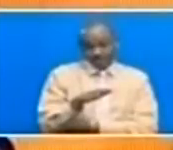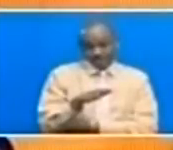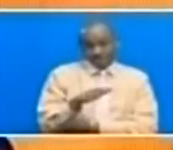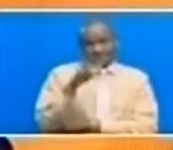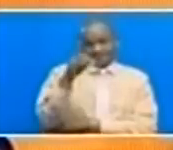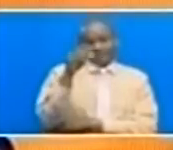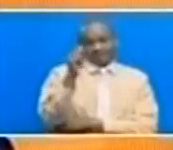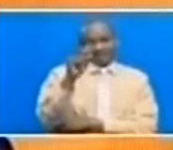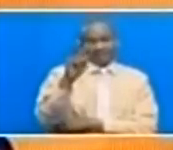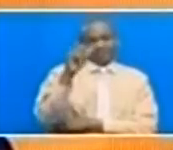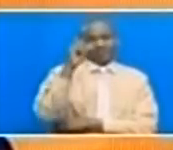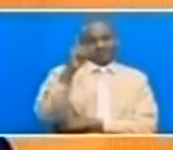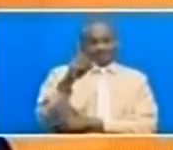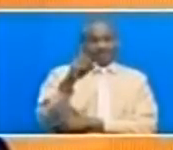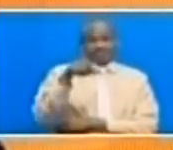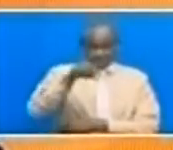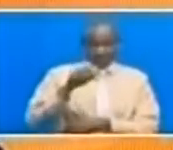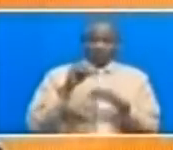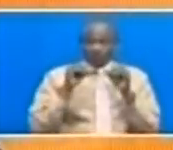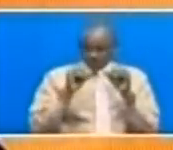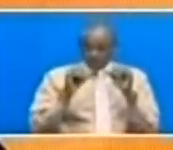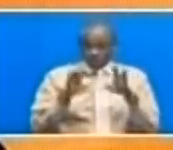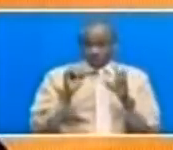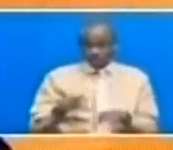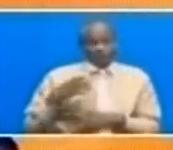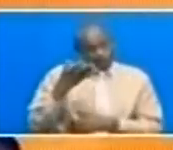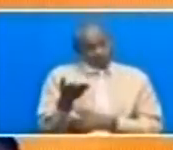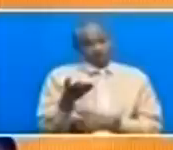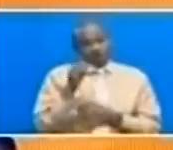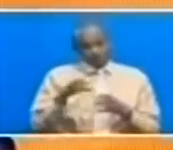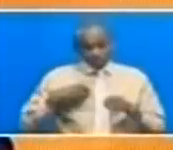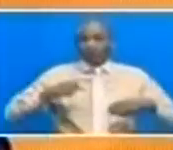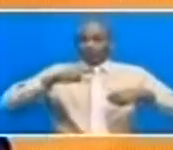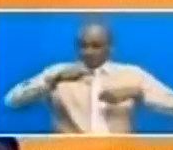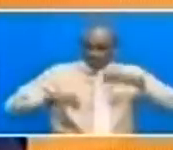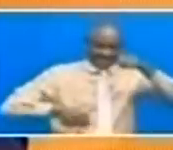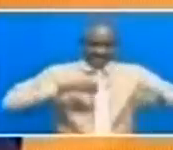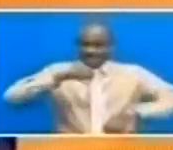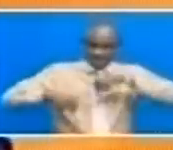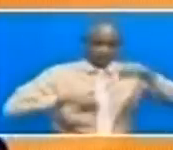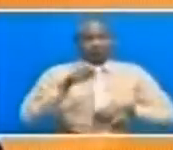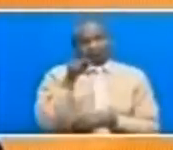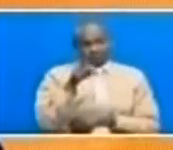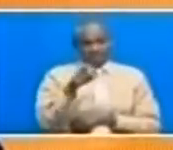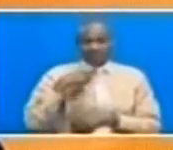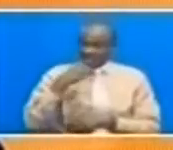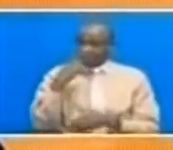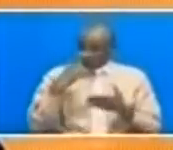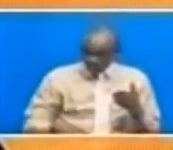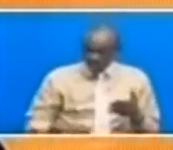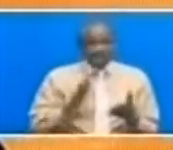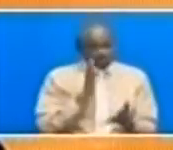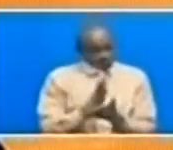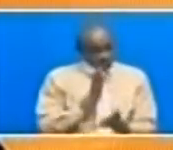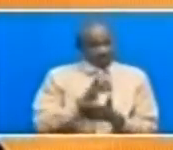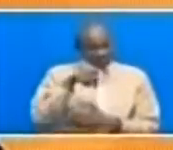David Kinja aliyekuwa kocha wa bingwa wa dunia katika mashindano ya uendeshaji wa baiskeli Chris Froome anakiri kwamba licha